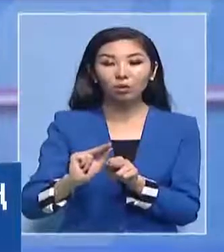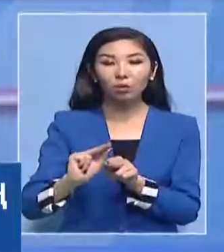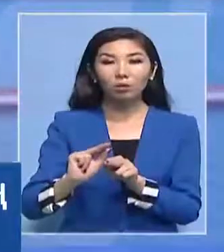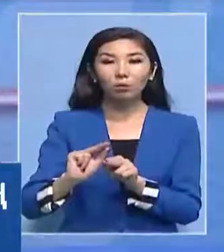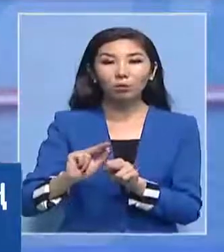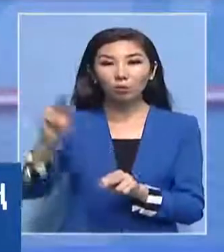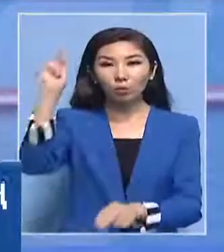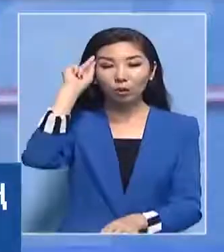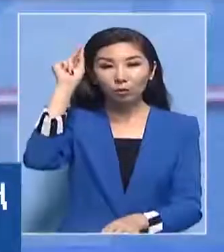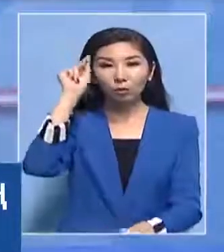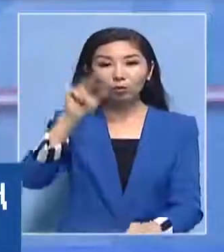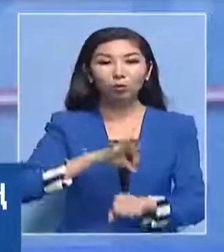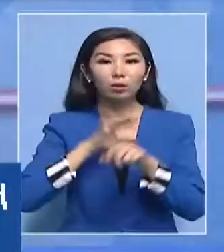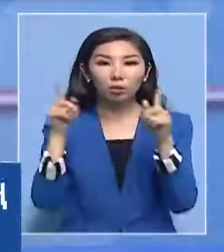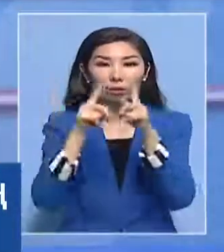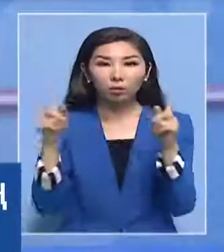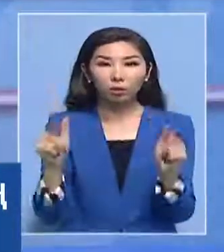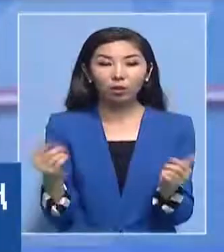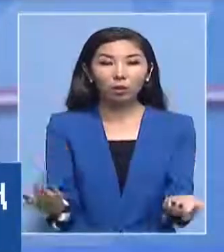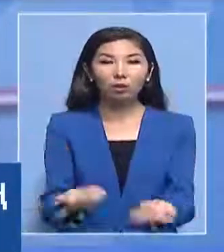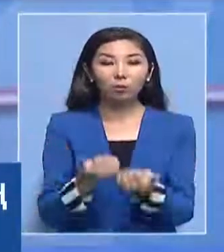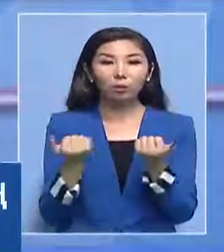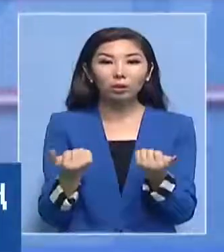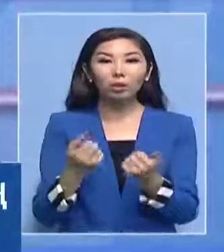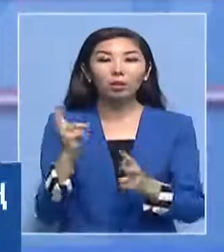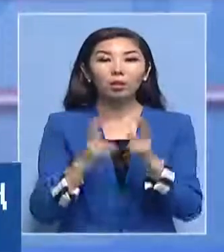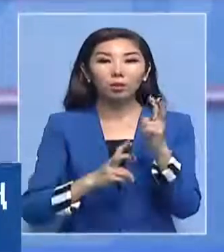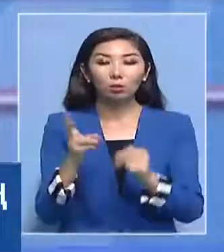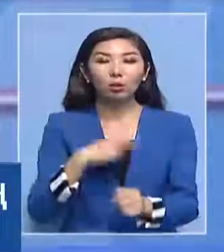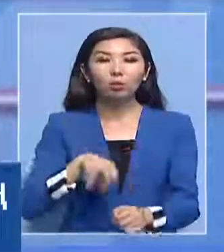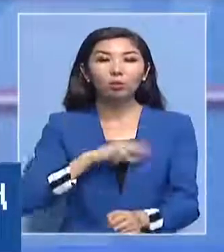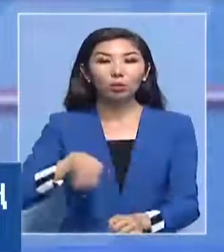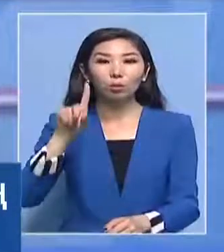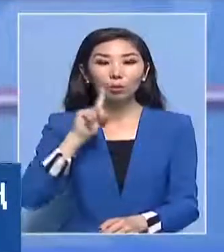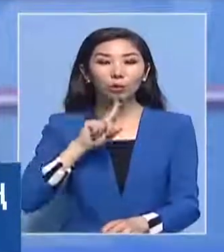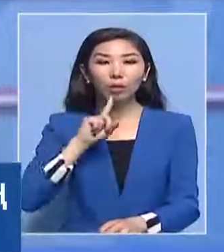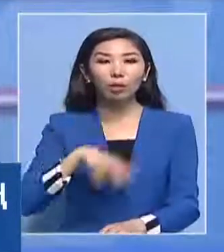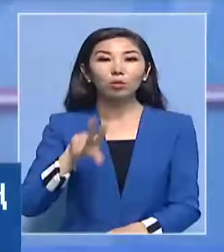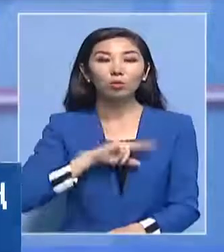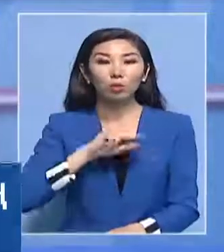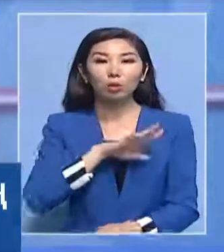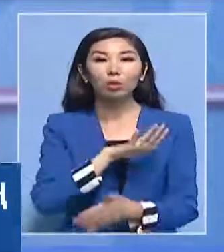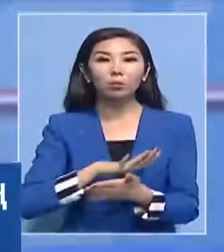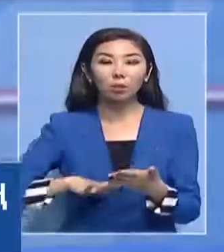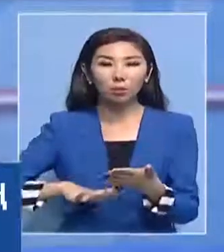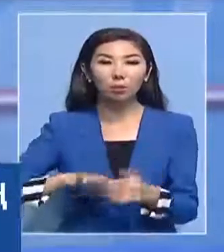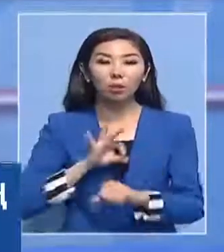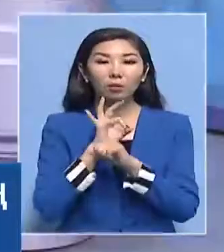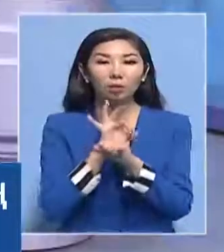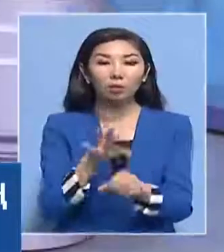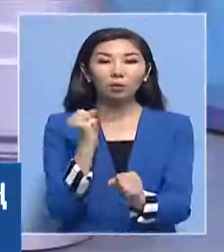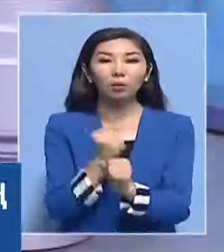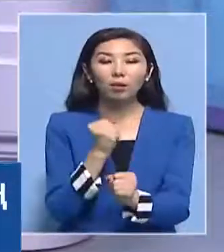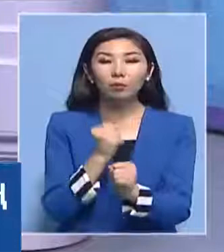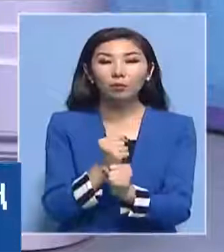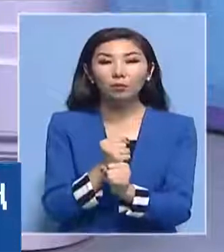оларды оқудан өткізу керек, сертификат алдыру керек. Ол бәрі кәсіподақтың жұмысы. Ол үнемі жұмыс істеп келе жатқан, жасалып келе жатқан